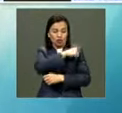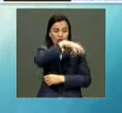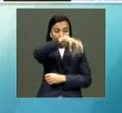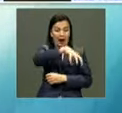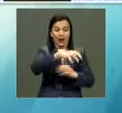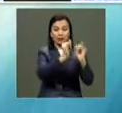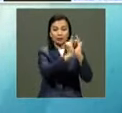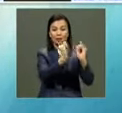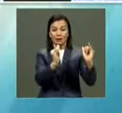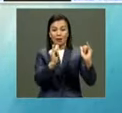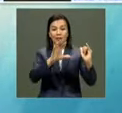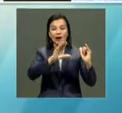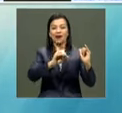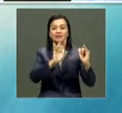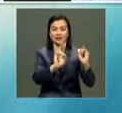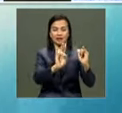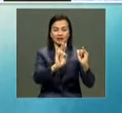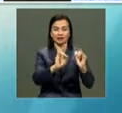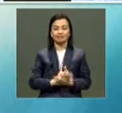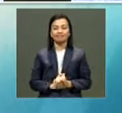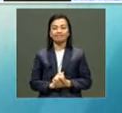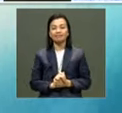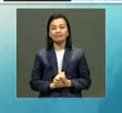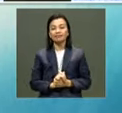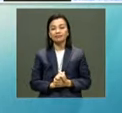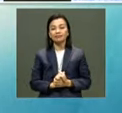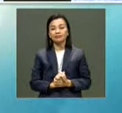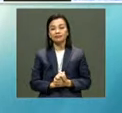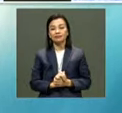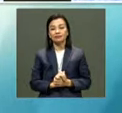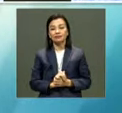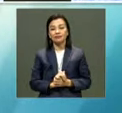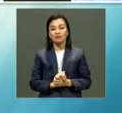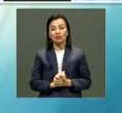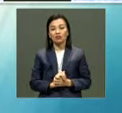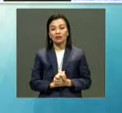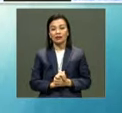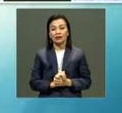รายนะครับรายละเอียดแล้วก็แล้วก็ยังมีการรักษาตัวอยู่ในโรงพยาบาลโดยเท่ากันครับคือ15ที่ 7รายนะครับอันโทษ 57